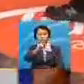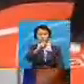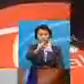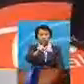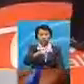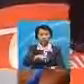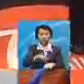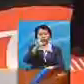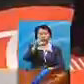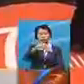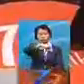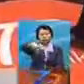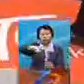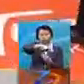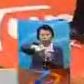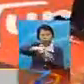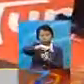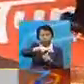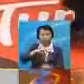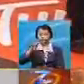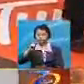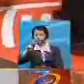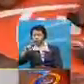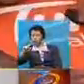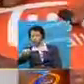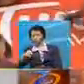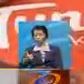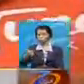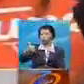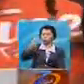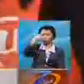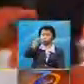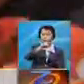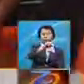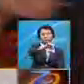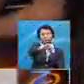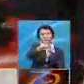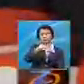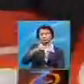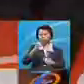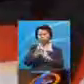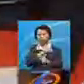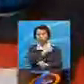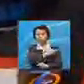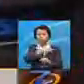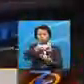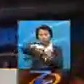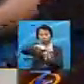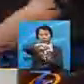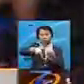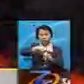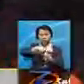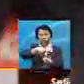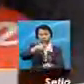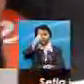dalam tiga pusingan Mustafa ternyata terlalu ungg buat Naim selepas menguasai ketiga-tiga pusingan sementara itu